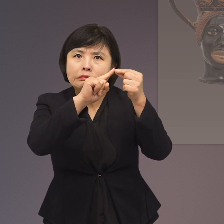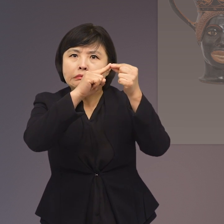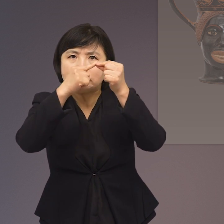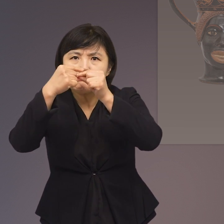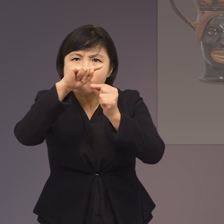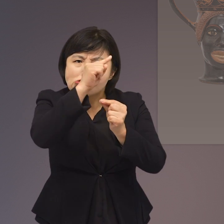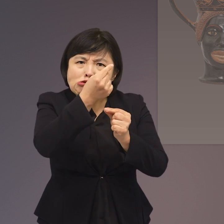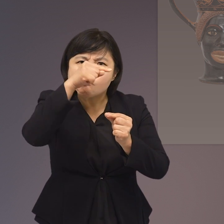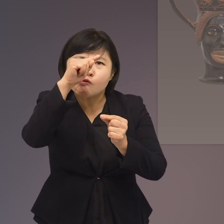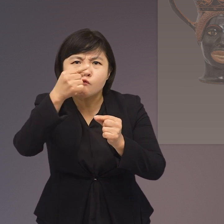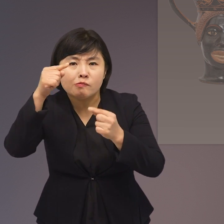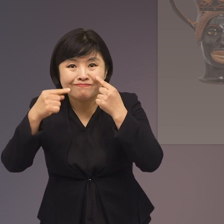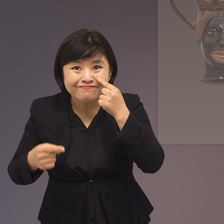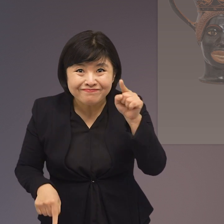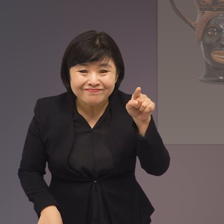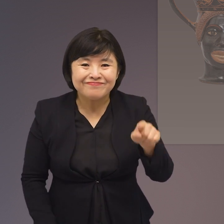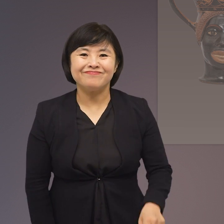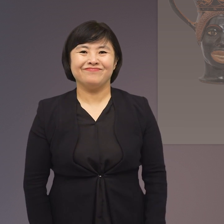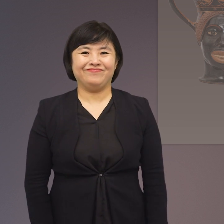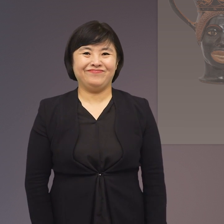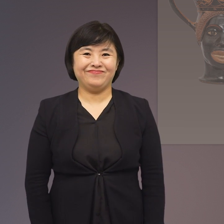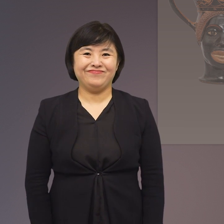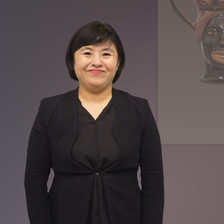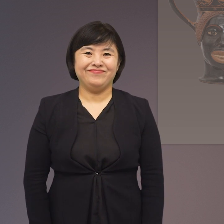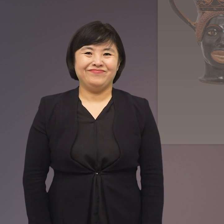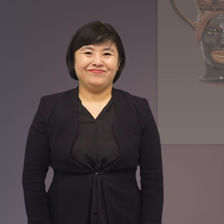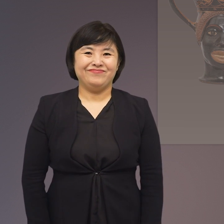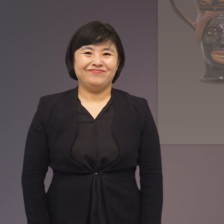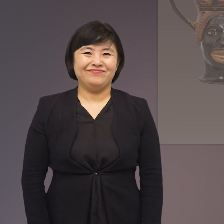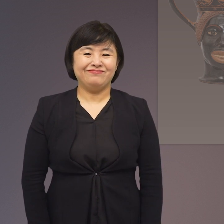고대 그리스 양식입니다.